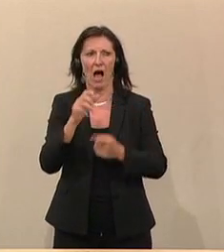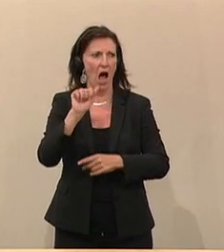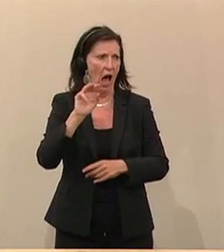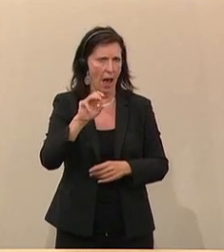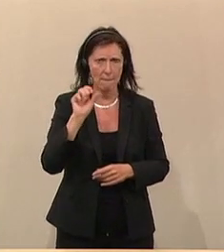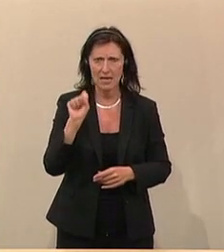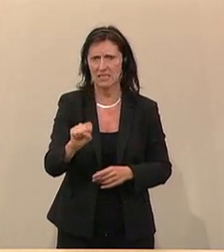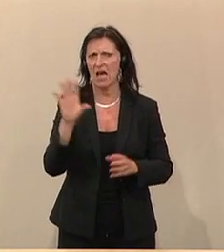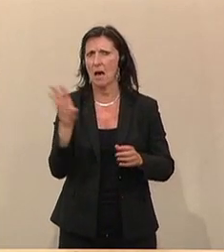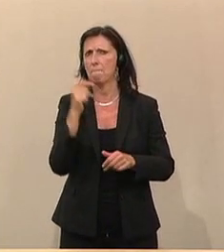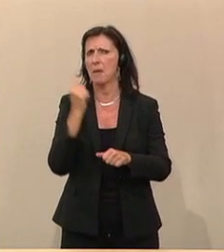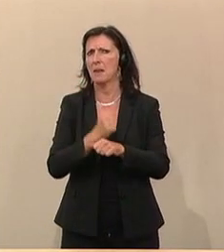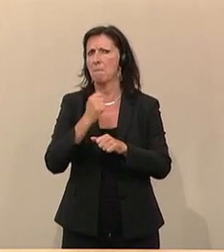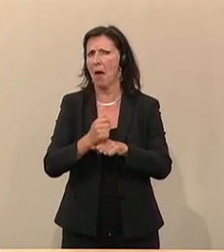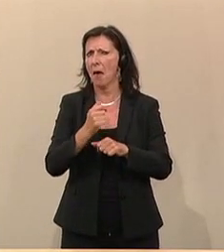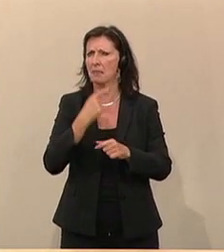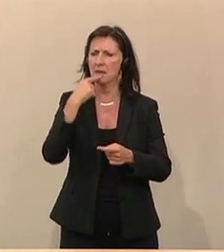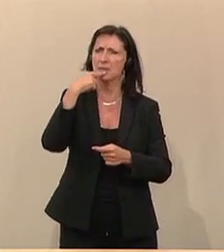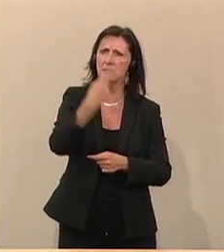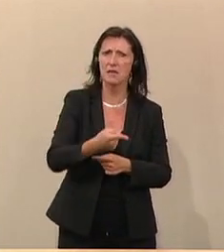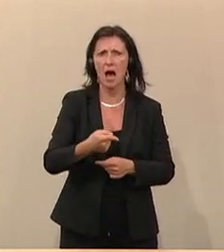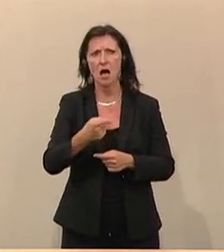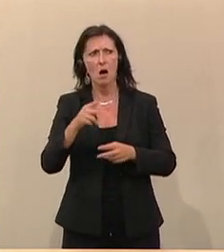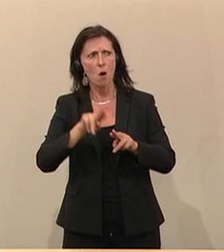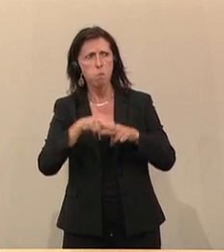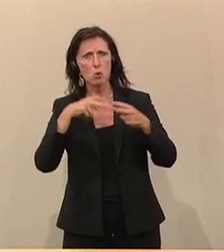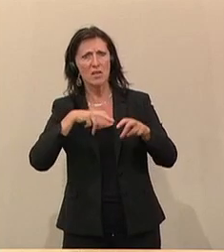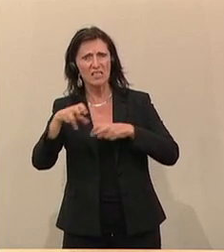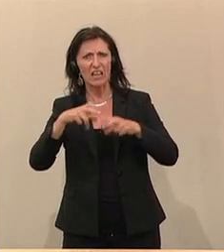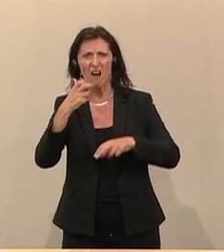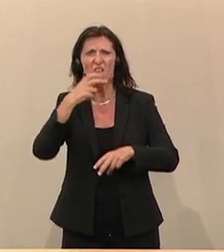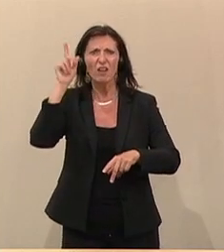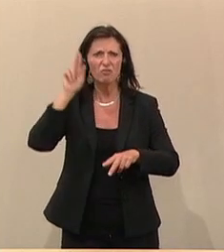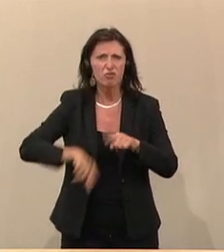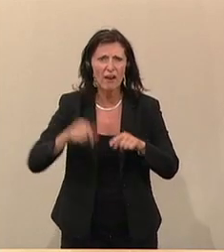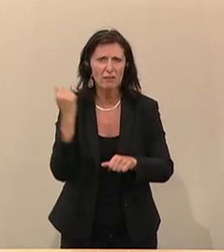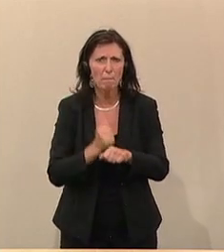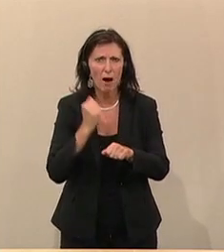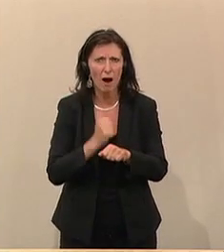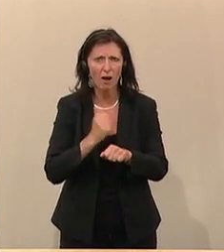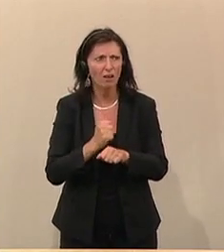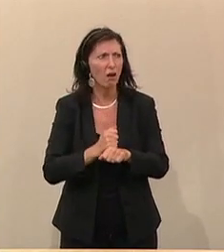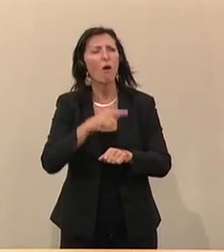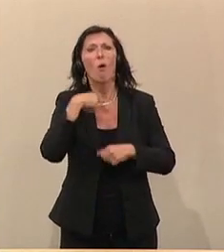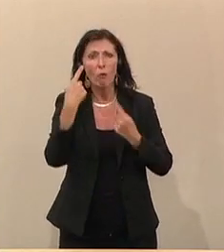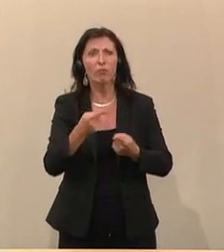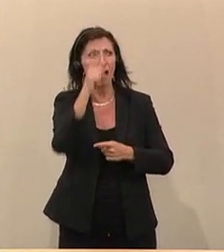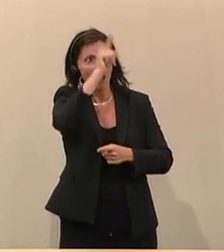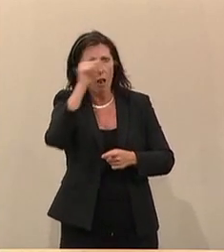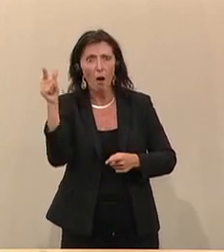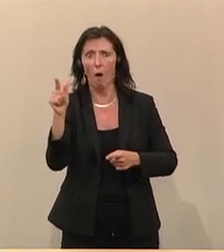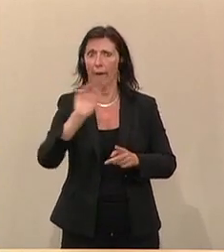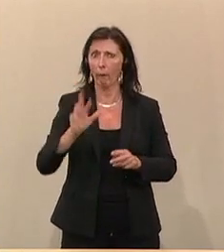mitarbeitern um die bundesregierung und dem sind auch die frau minister schlecht zu machen und die leute draußen zu verunsichern und da